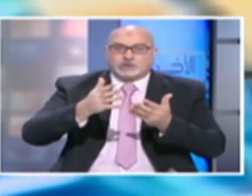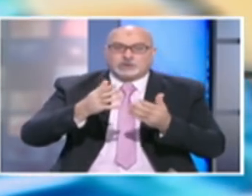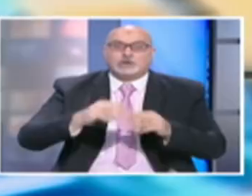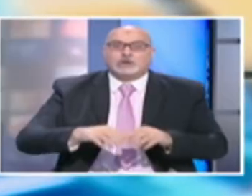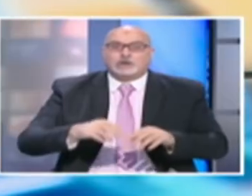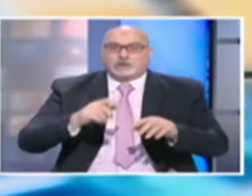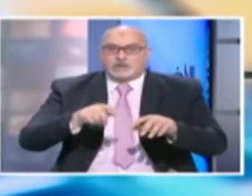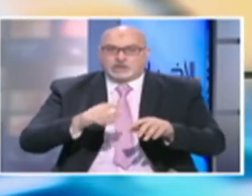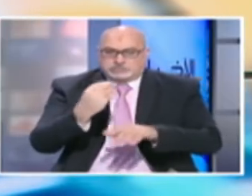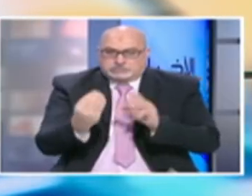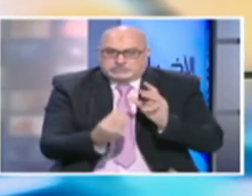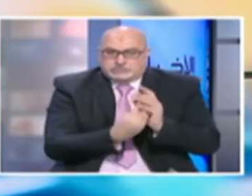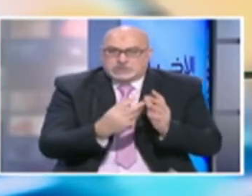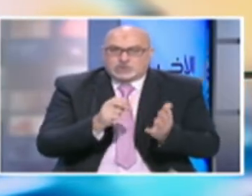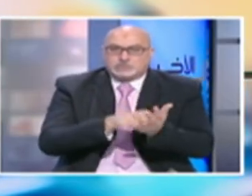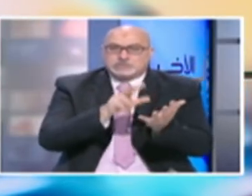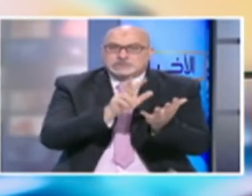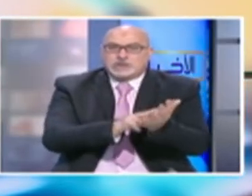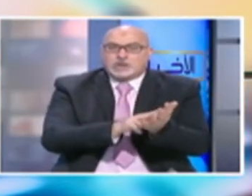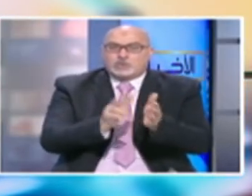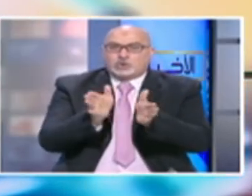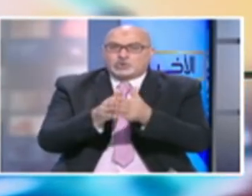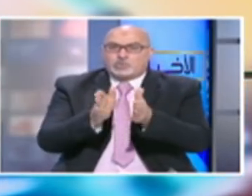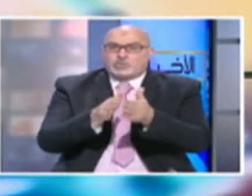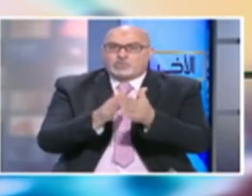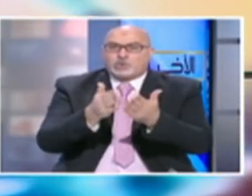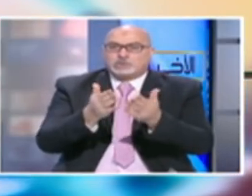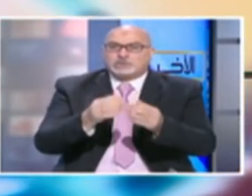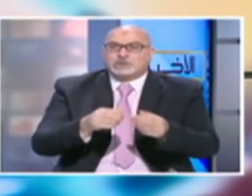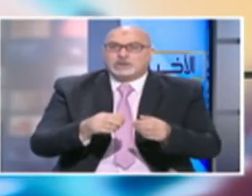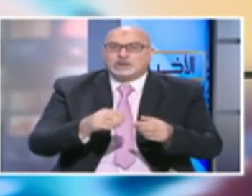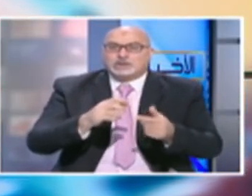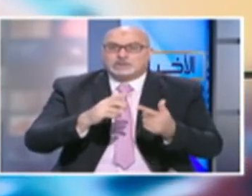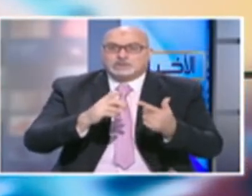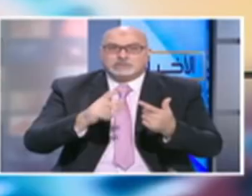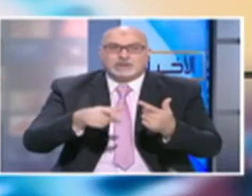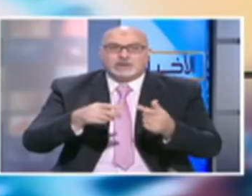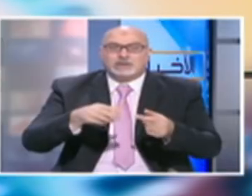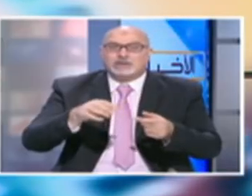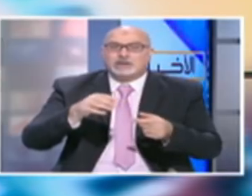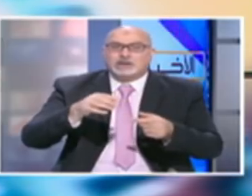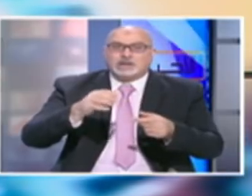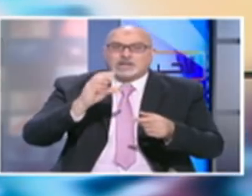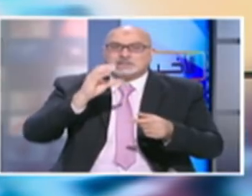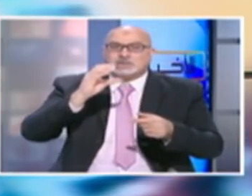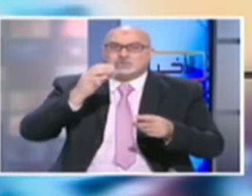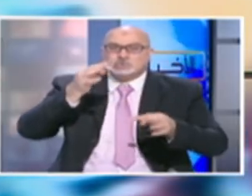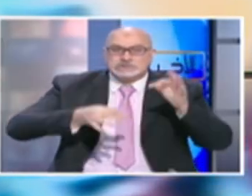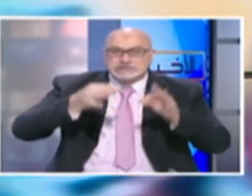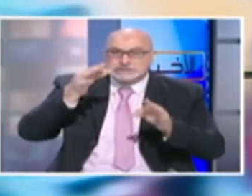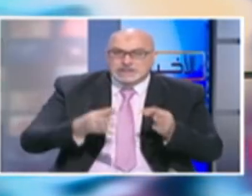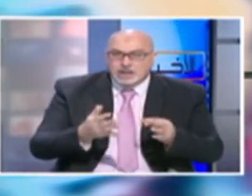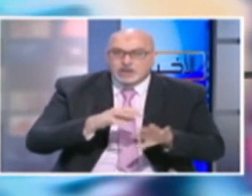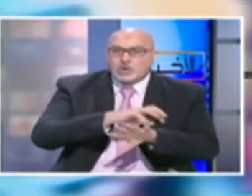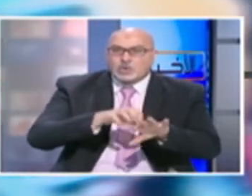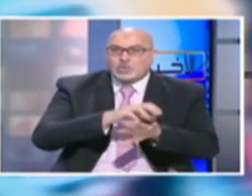دخلت آلية التسجيل عن بعد لطلب النسخة الإلكترونية لصحيفة السوابق العدلية حيز الخدمة